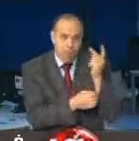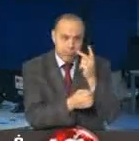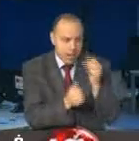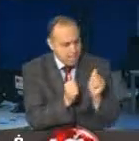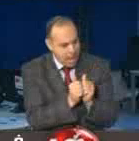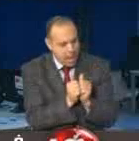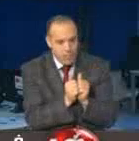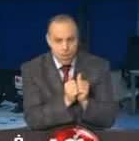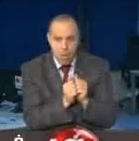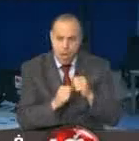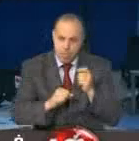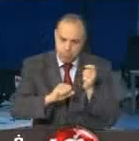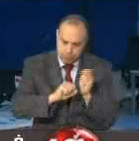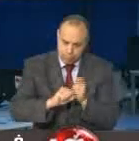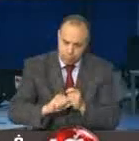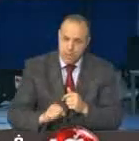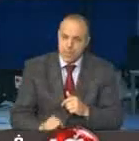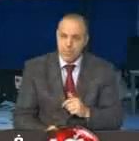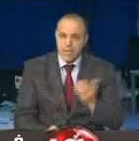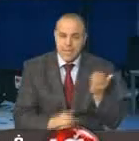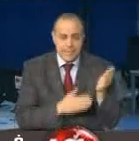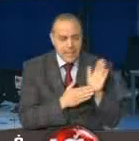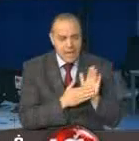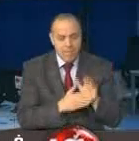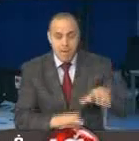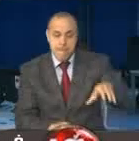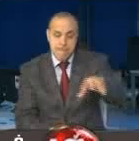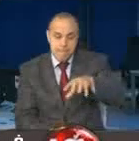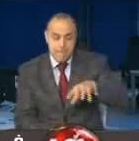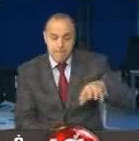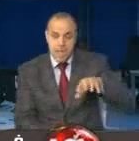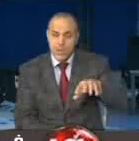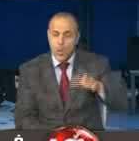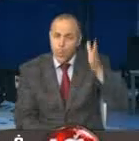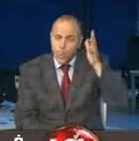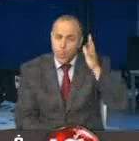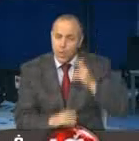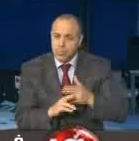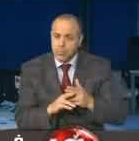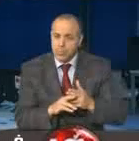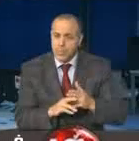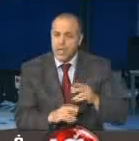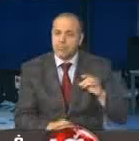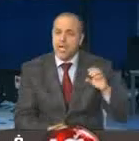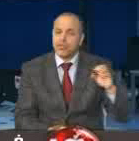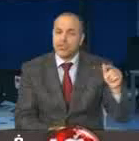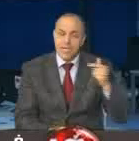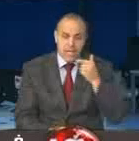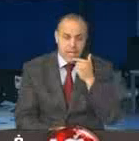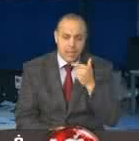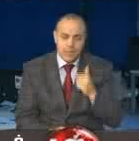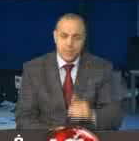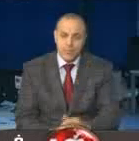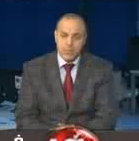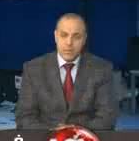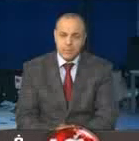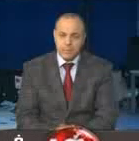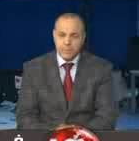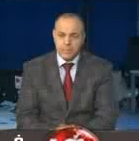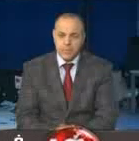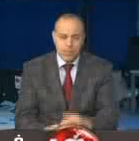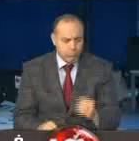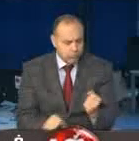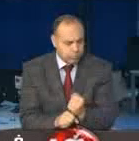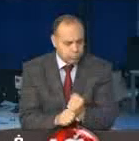الرسامين والنحاتين. تعريف بالمنطقة، خاصة بالمنطقة أثرية كيما نادي شني كل شيء، يعني